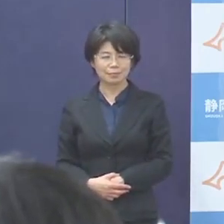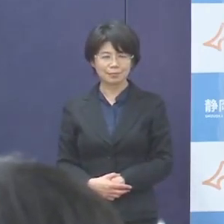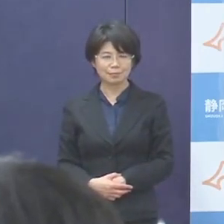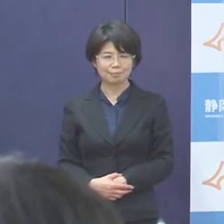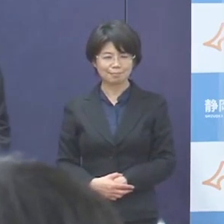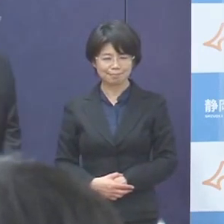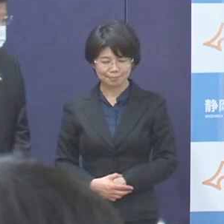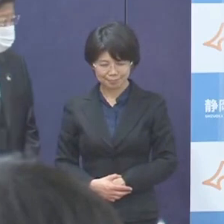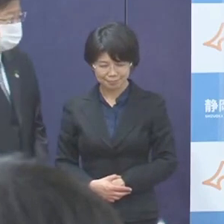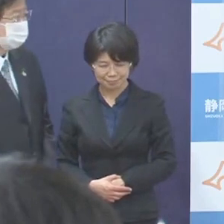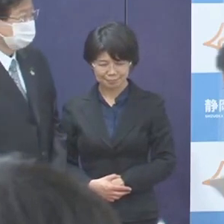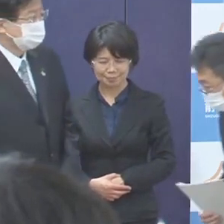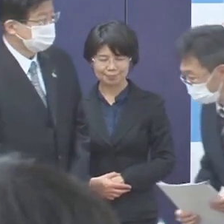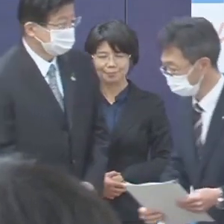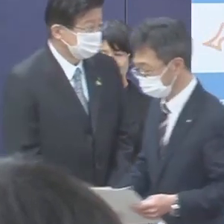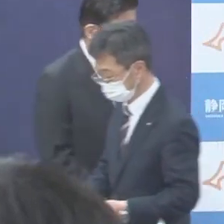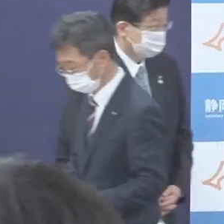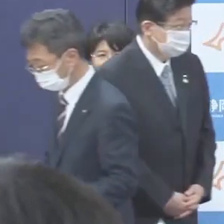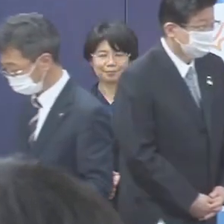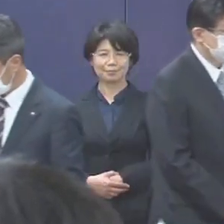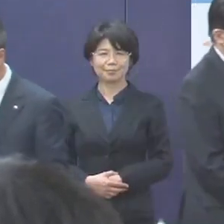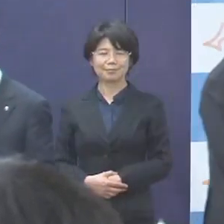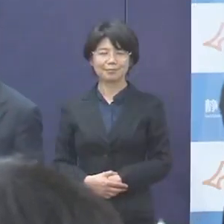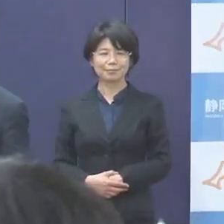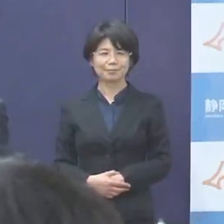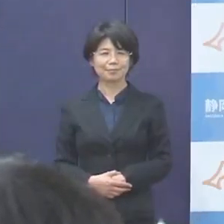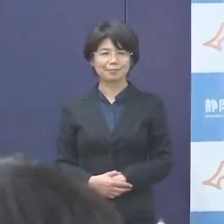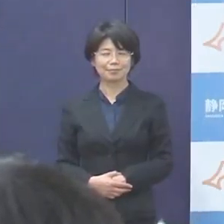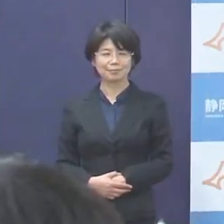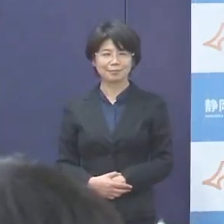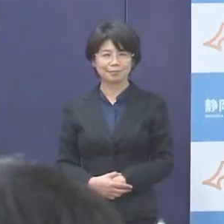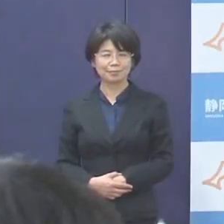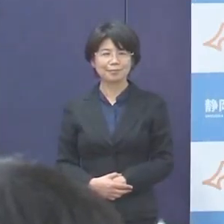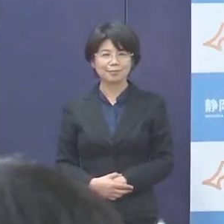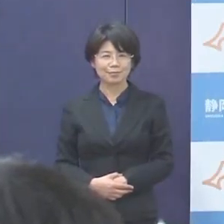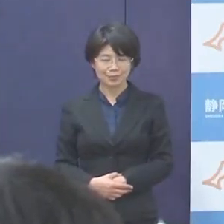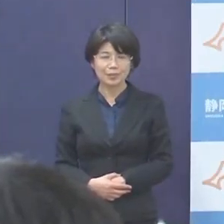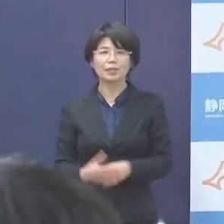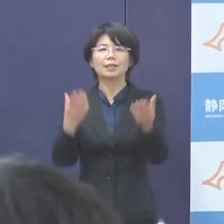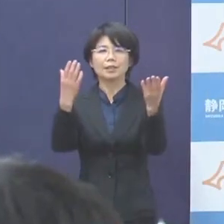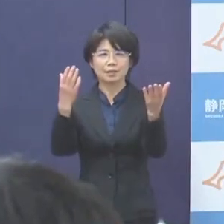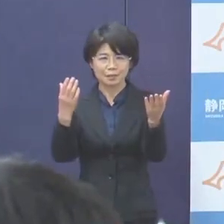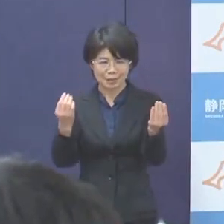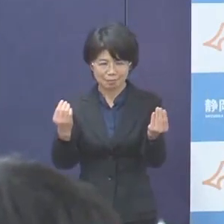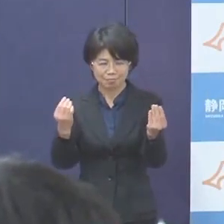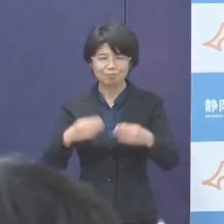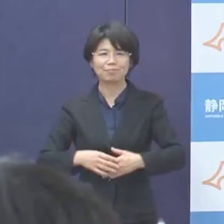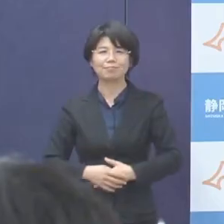以上でございます。